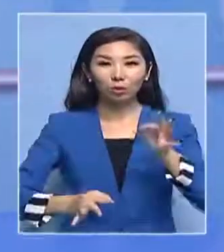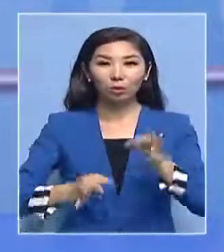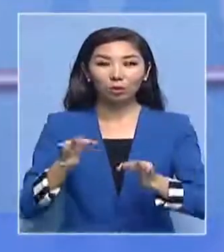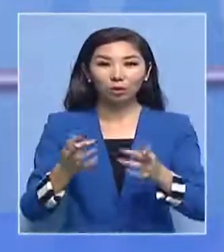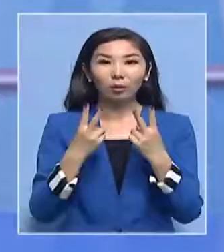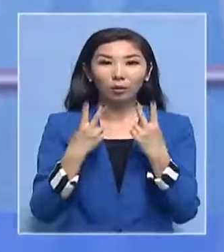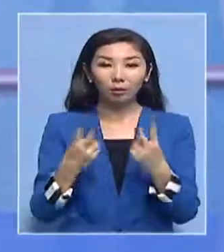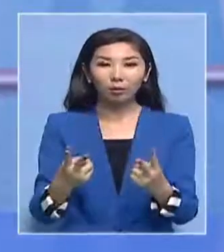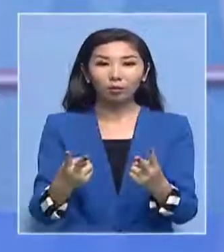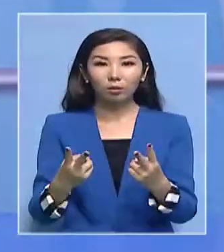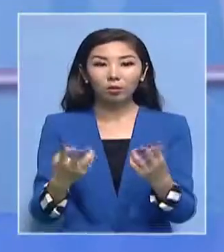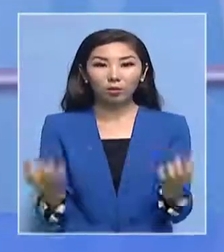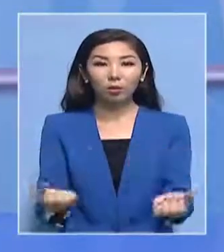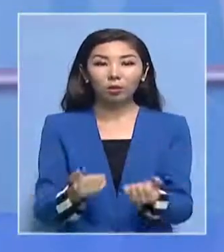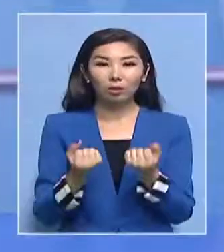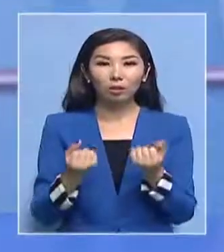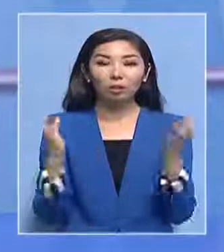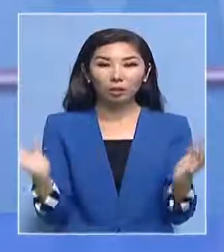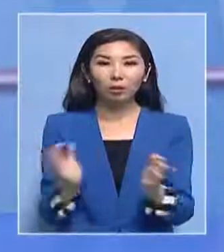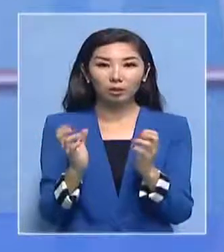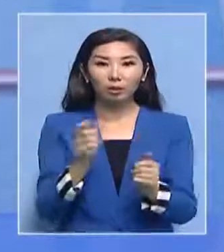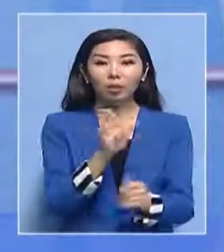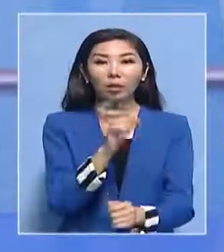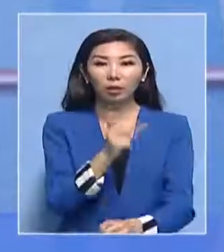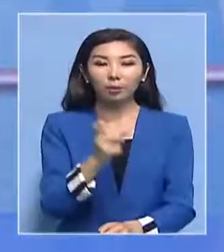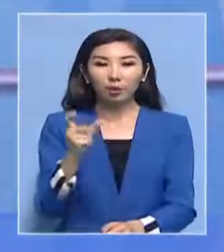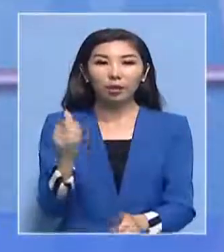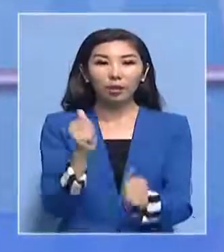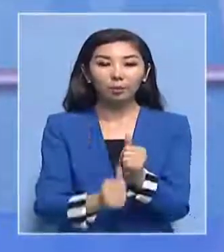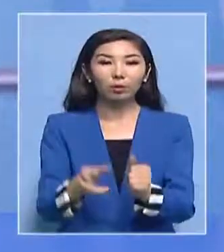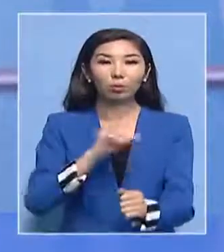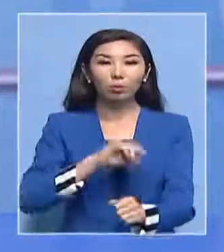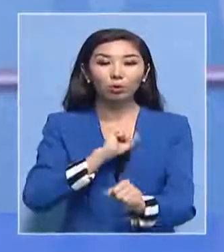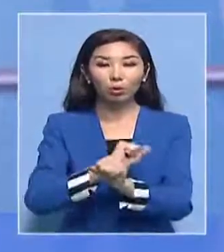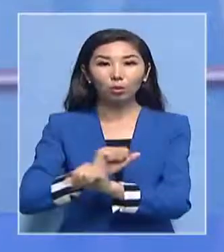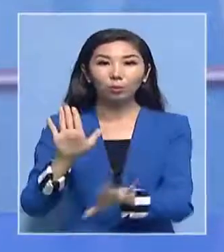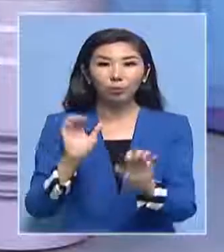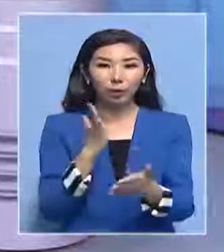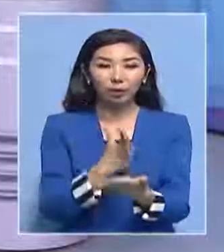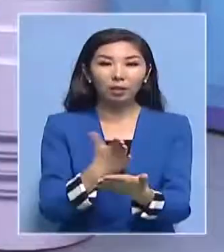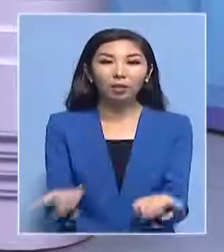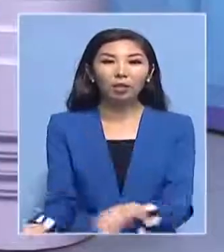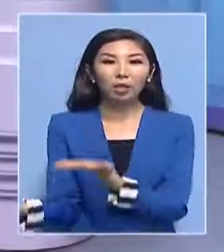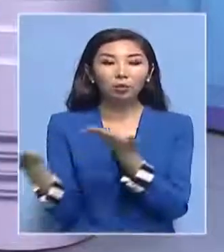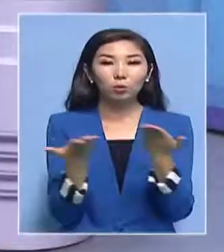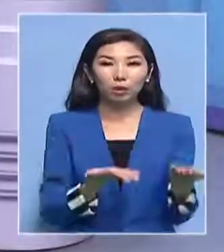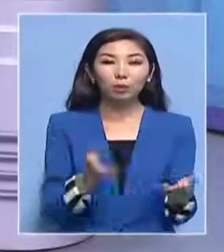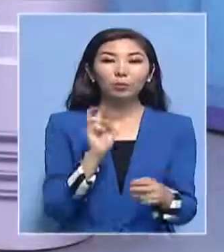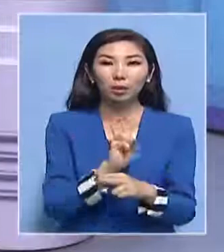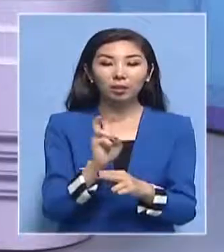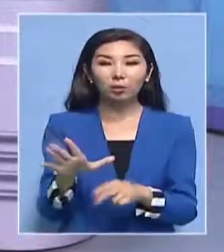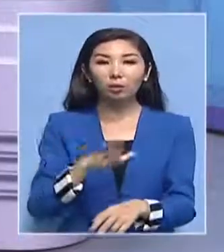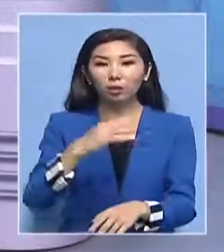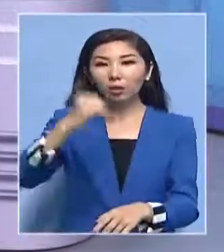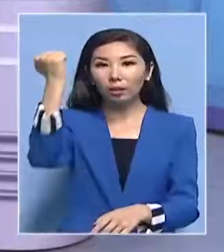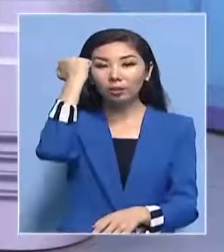әділ шешім алуға жаңа әрбір адамның, әрбір жұмысының құқығы бар. Шақыртуымызды қабыл алып, арнайы келгендеріңіз үшін